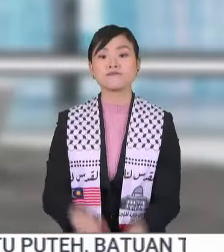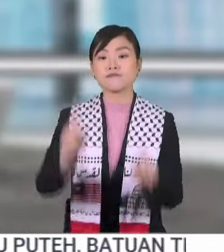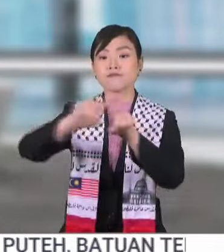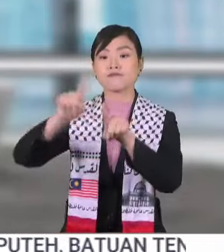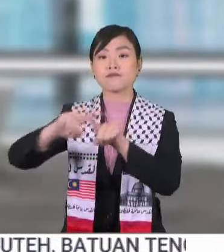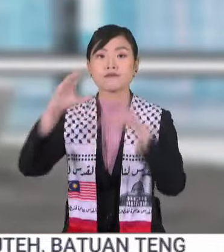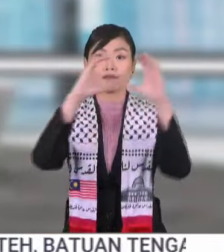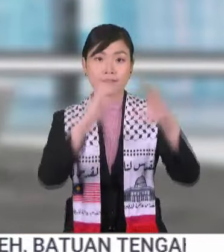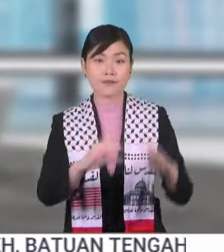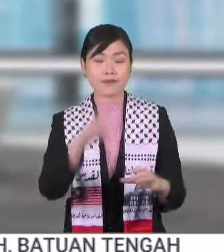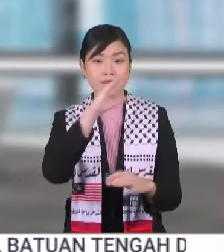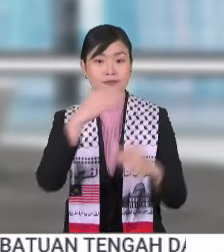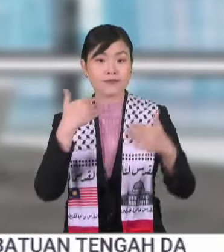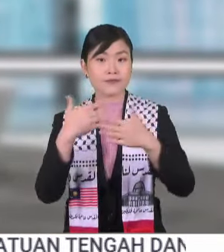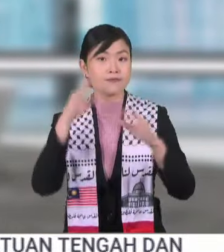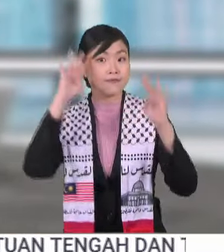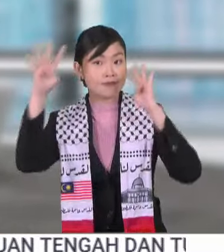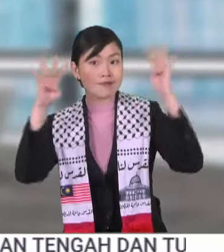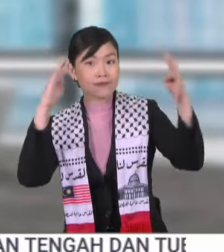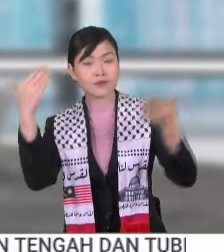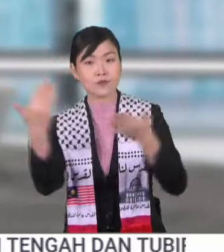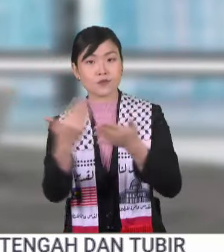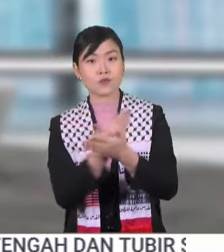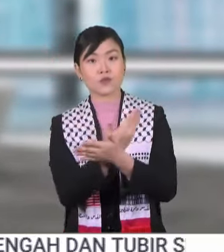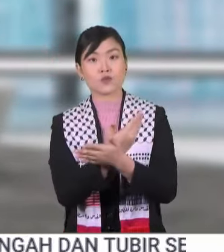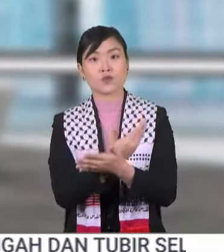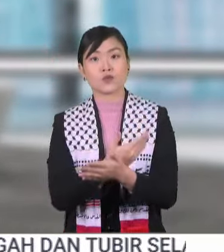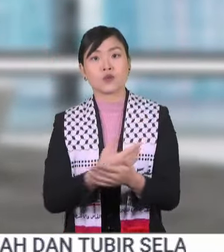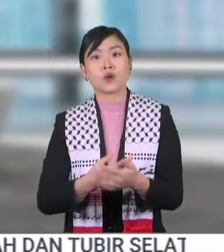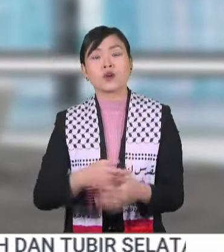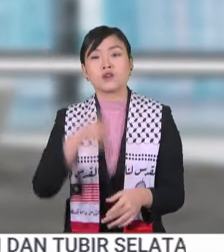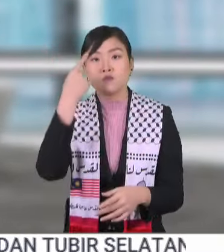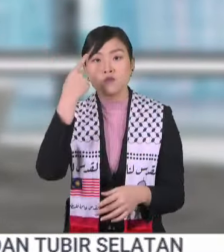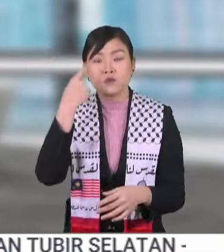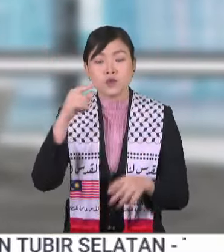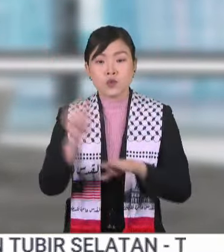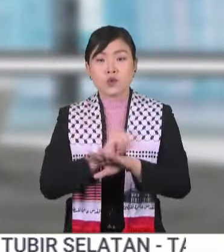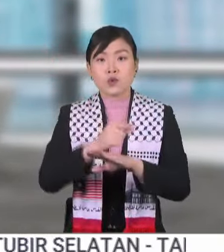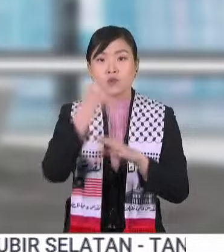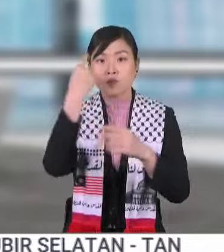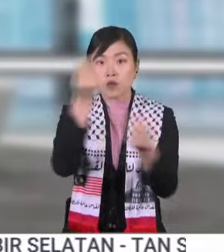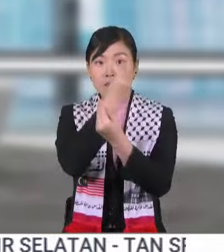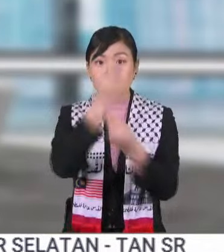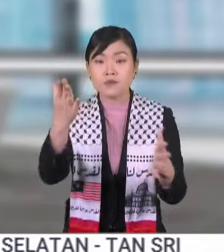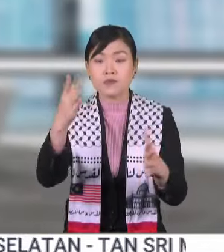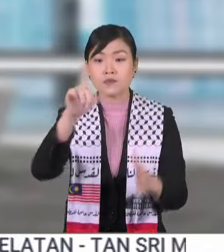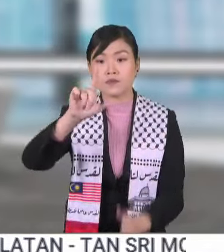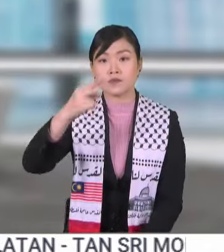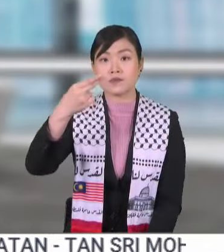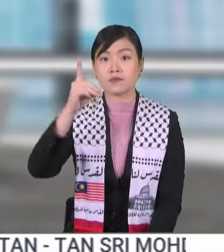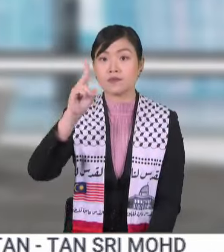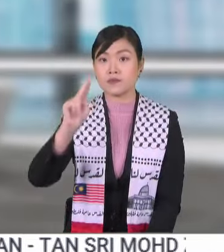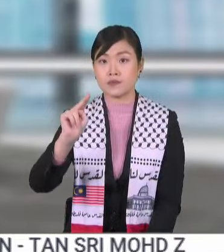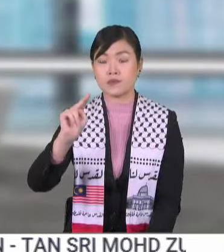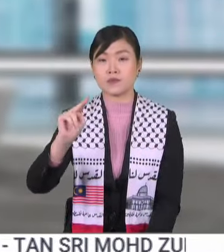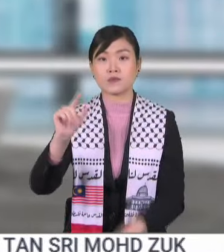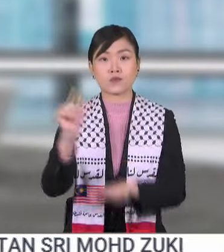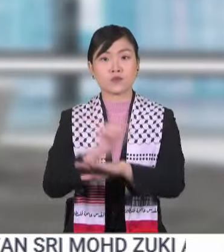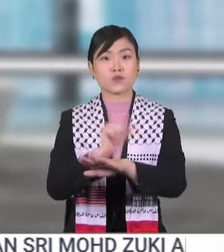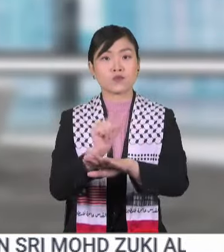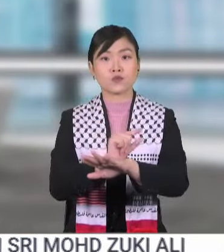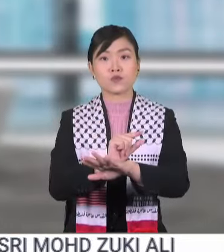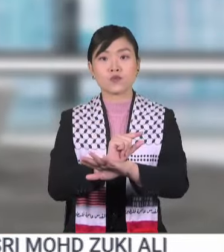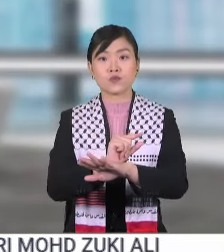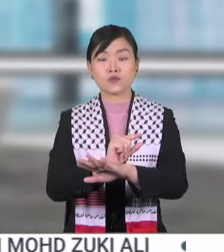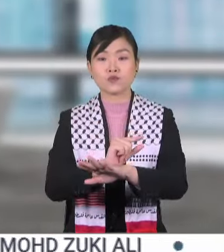pelbagai kaedah dan pendekatan kreatif diguna bagi menyampaikan maklumat lembaga hasil dalam negeri Kedah umpamanya mengambil pendekatan bersenam